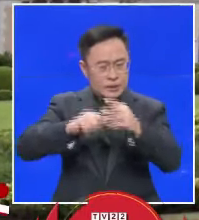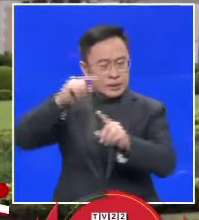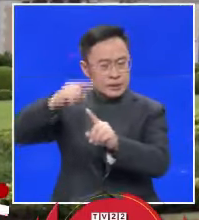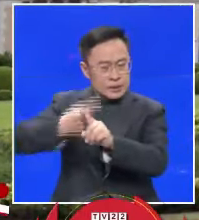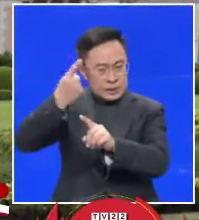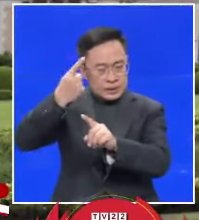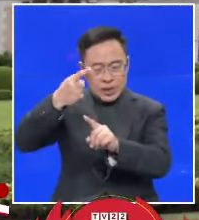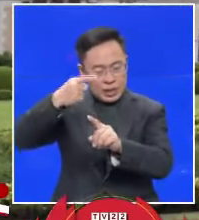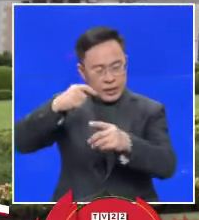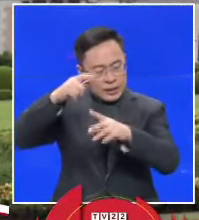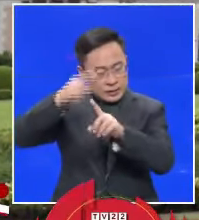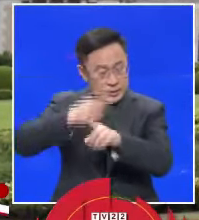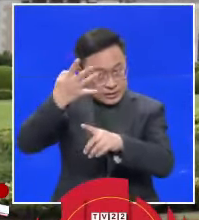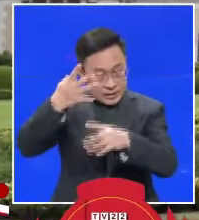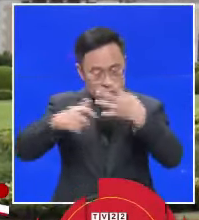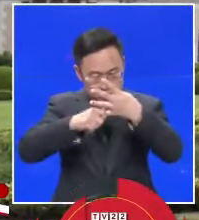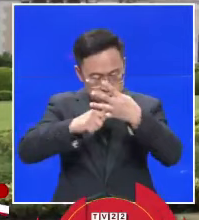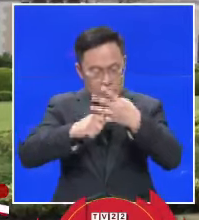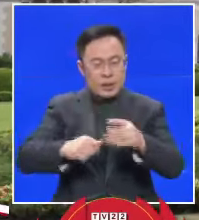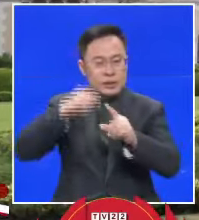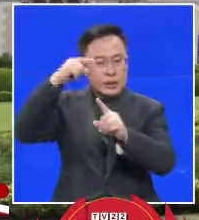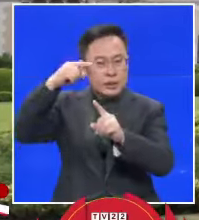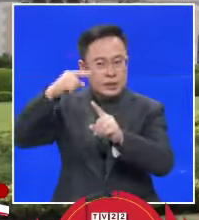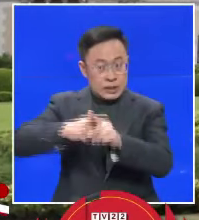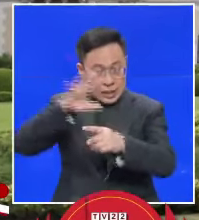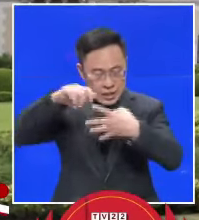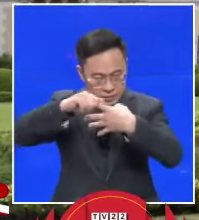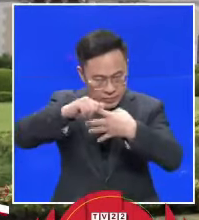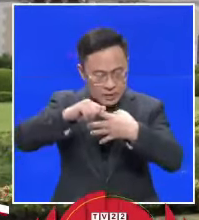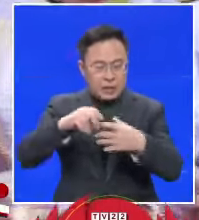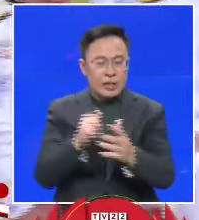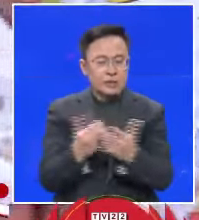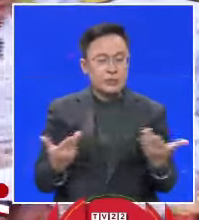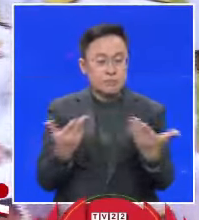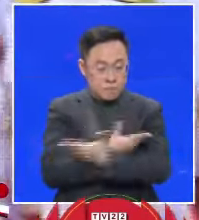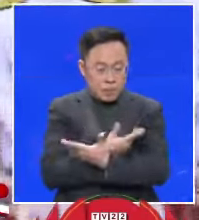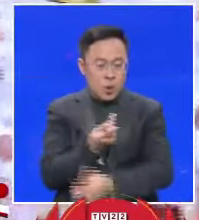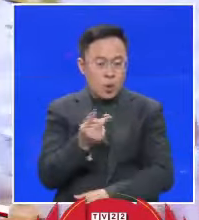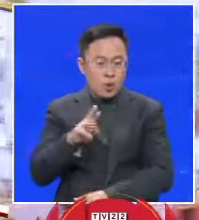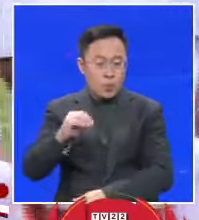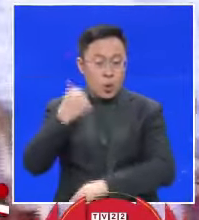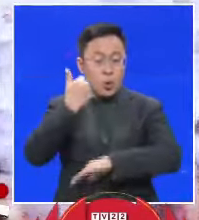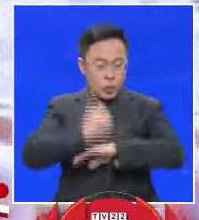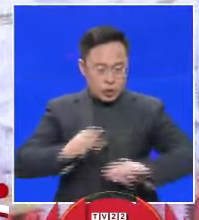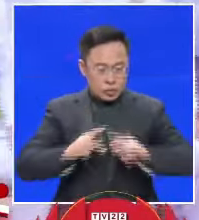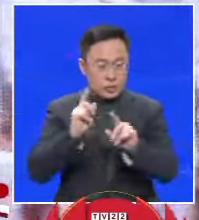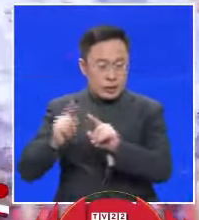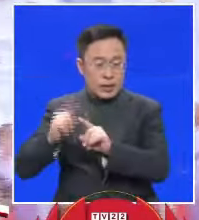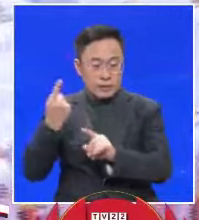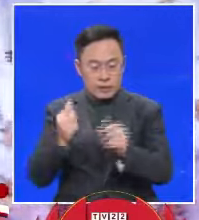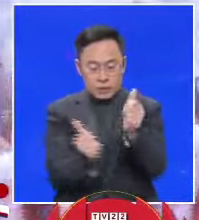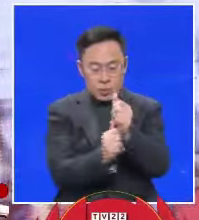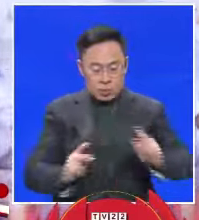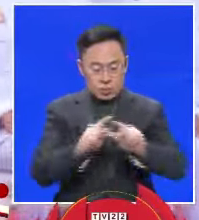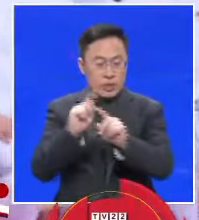ช่วงในเรื่องของการปรับครม.หลังจากพรบ.งบปี67ผ่านมีผลบังคับใช้อาจจะต้องมีการรีสตาร์ทการทำ